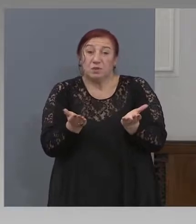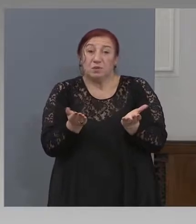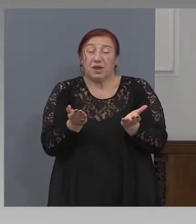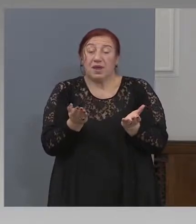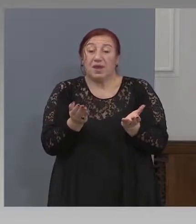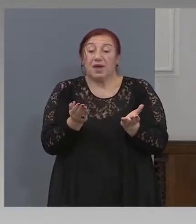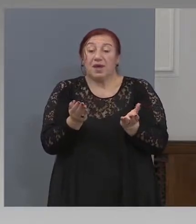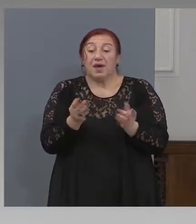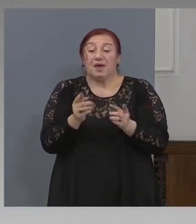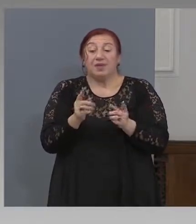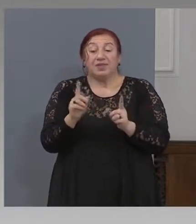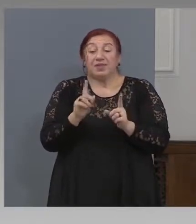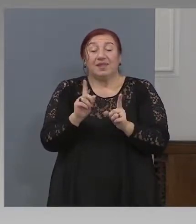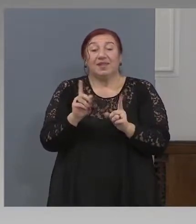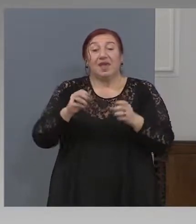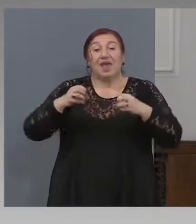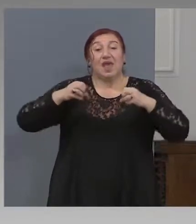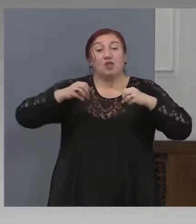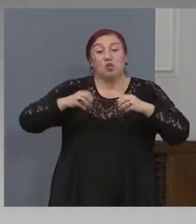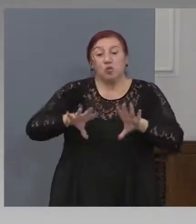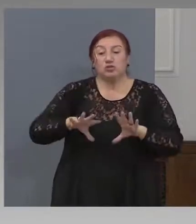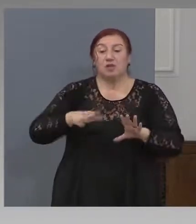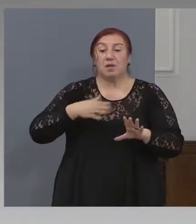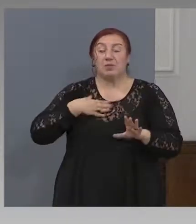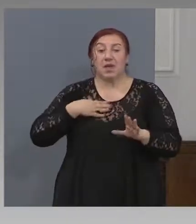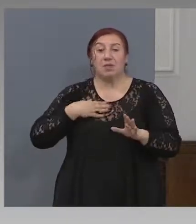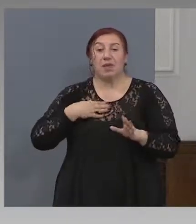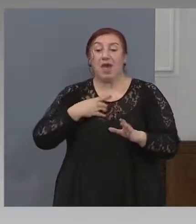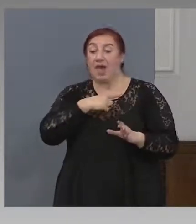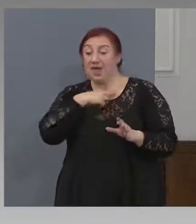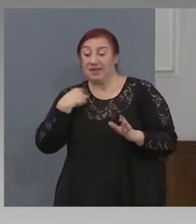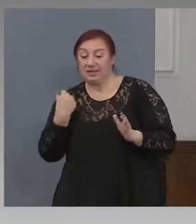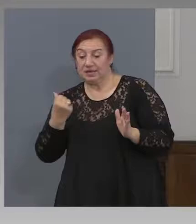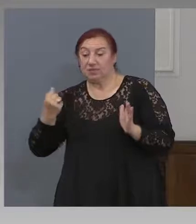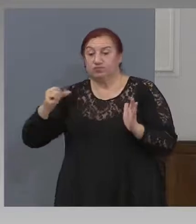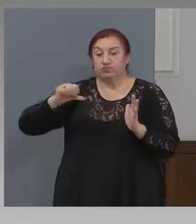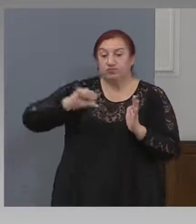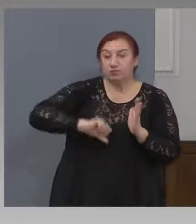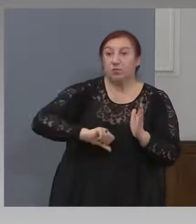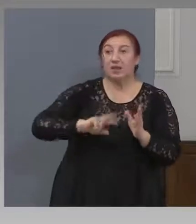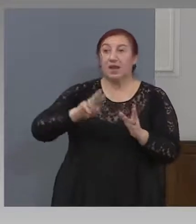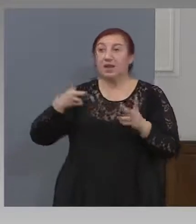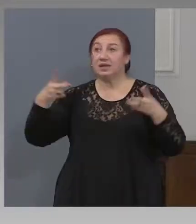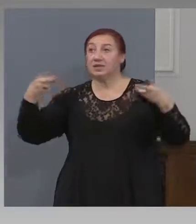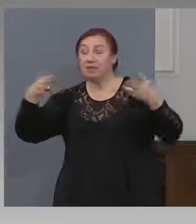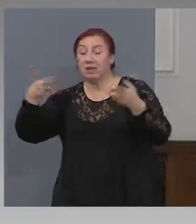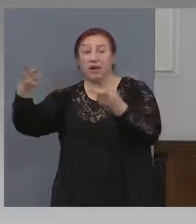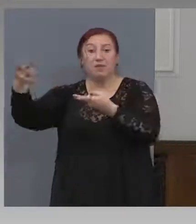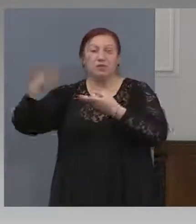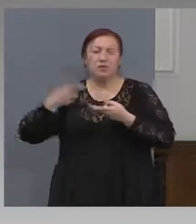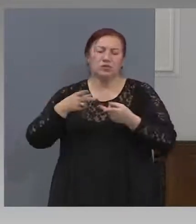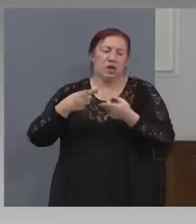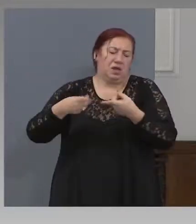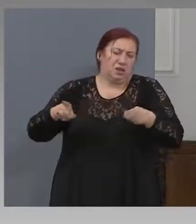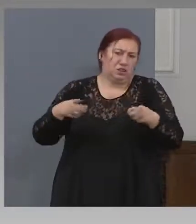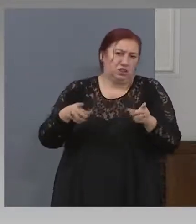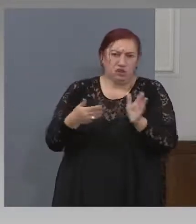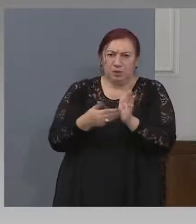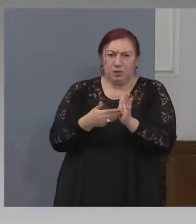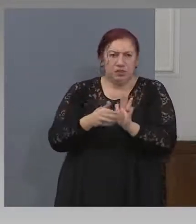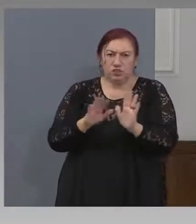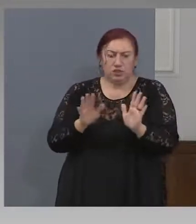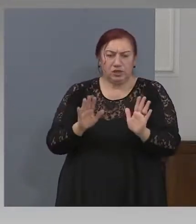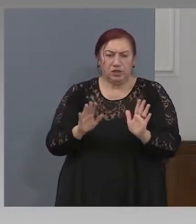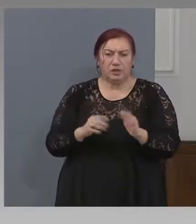това овладяване на всякакви рискове, да се ограничи вноса по една или друга причина. Тя може да е